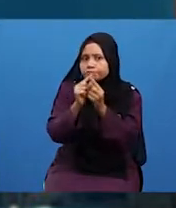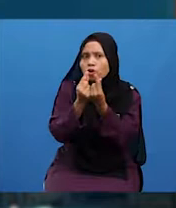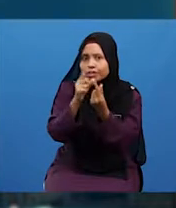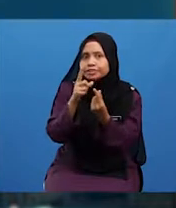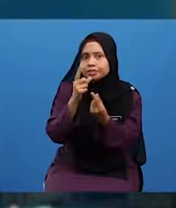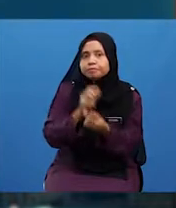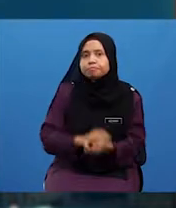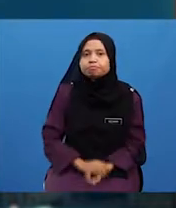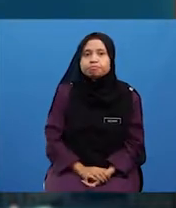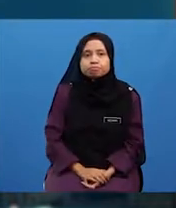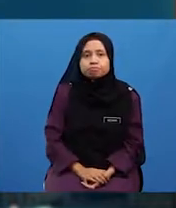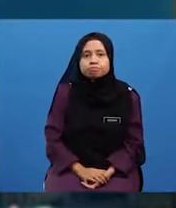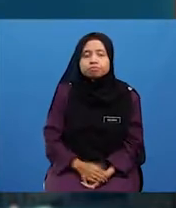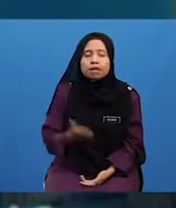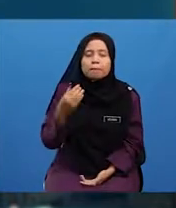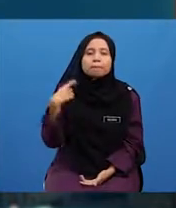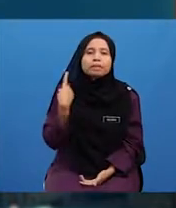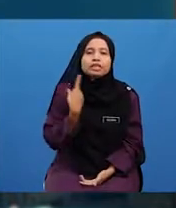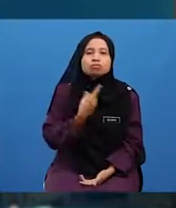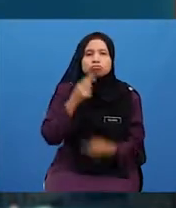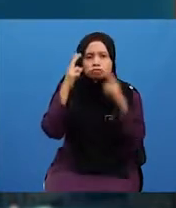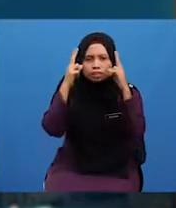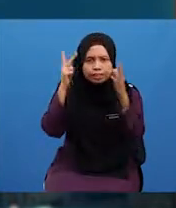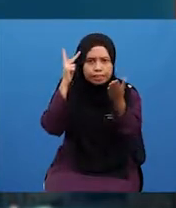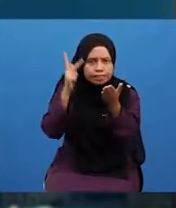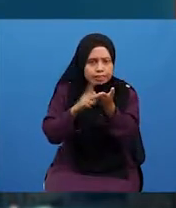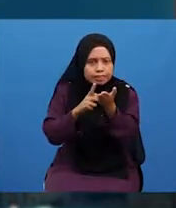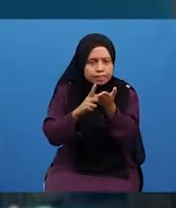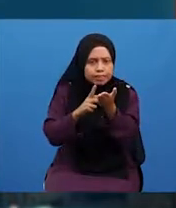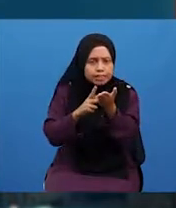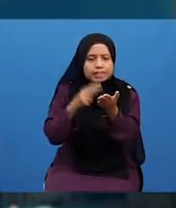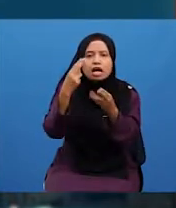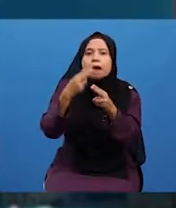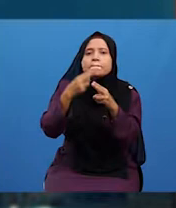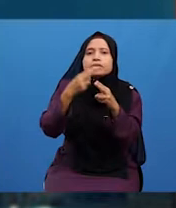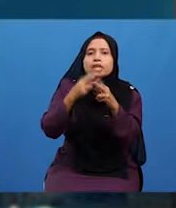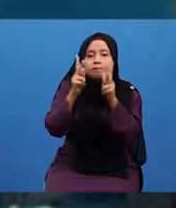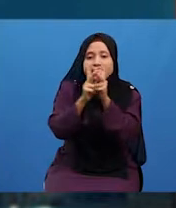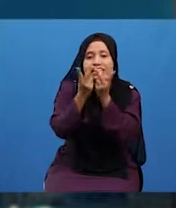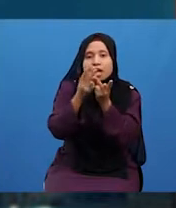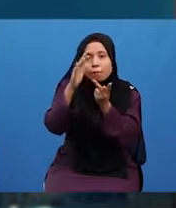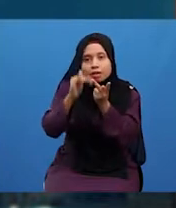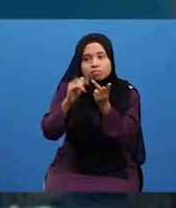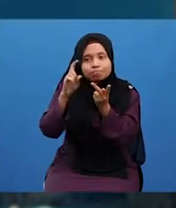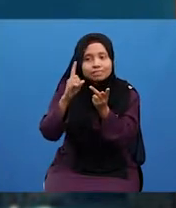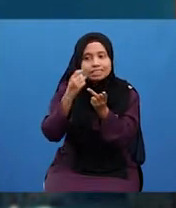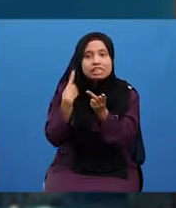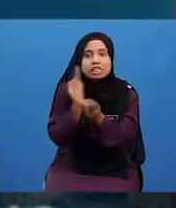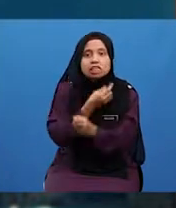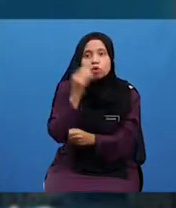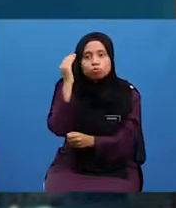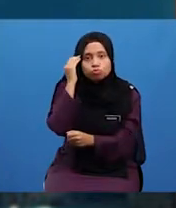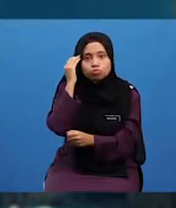ya. Mari ustazah perkenalkan nama-nama kitab yang wajib diketahui